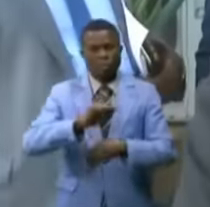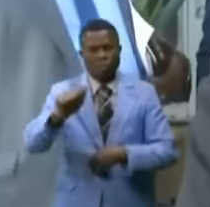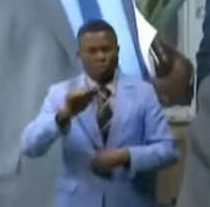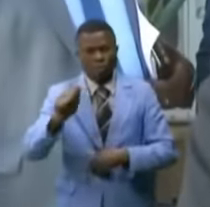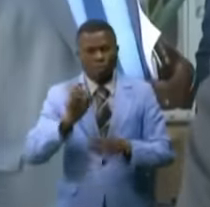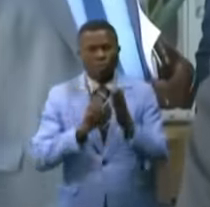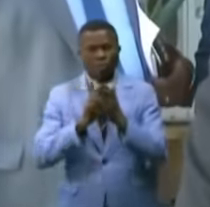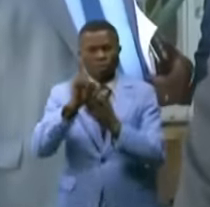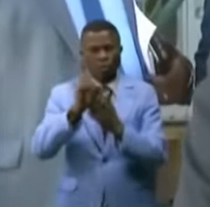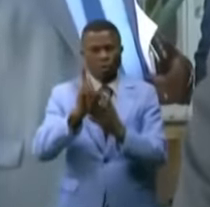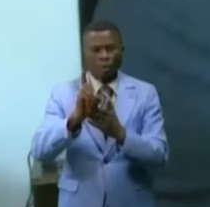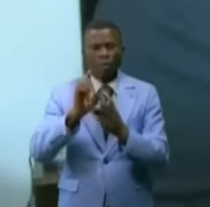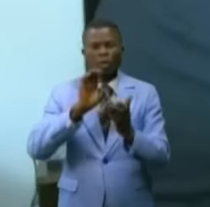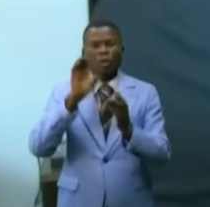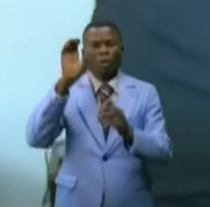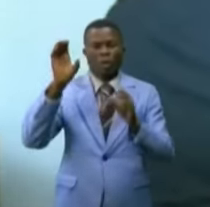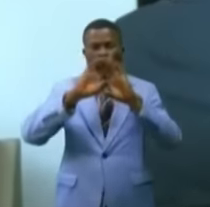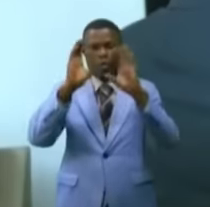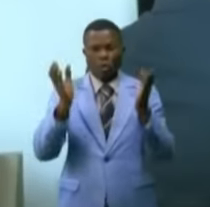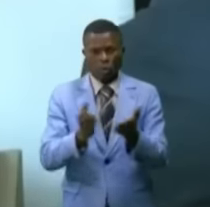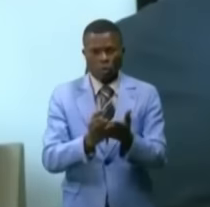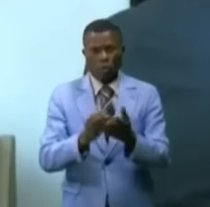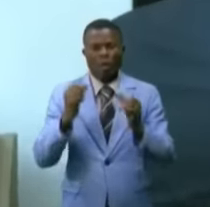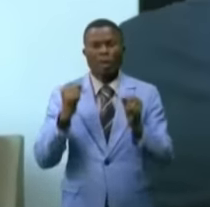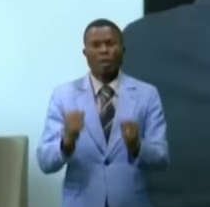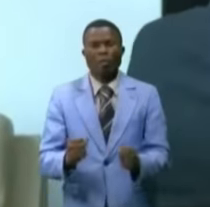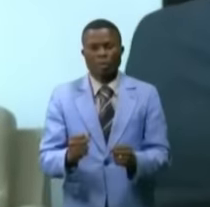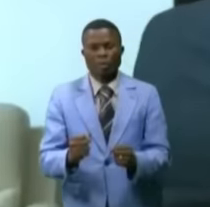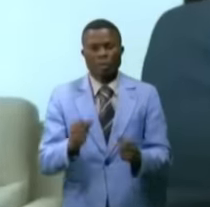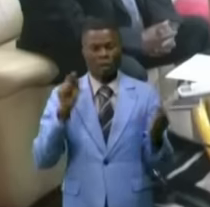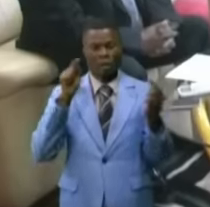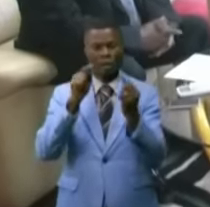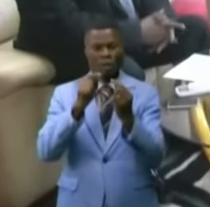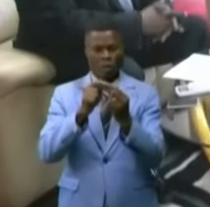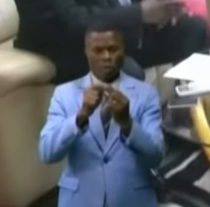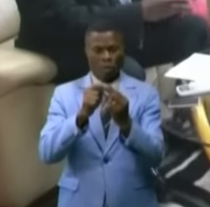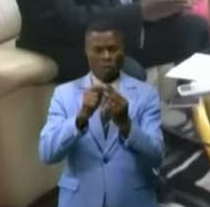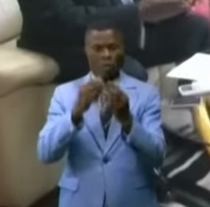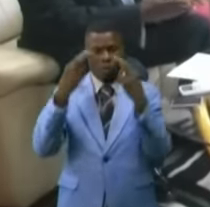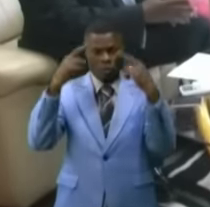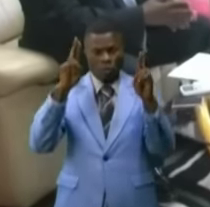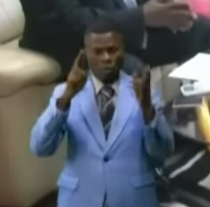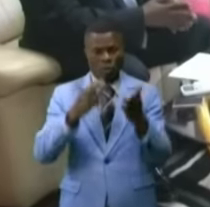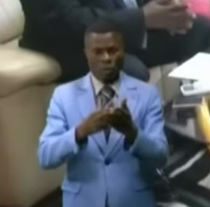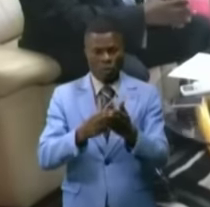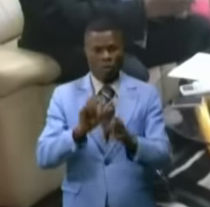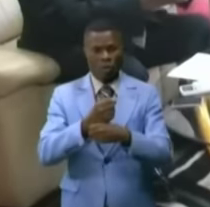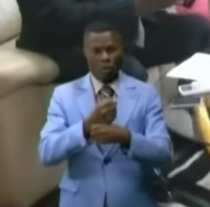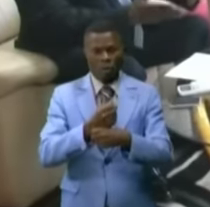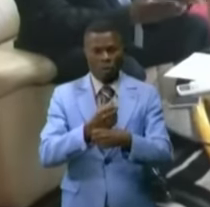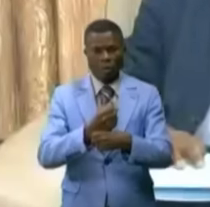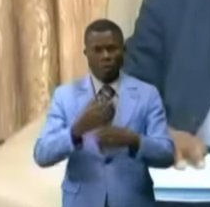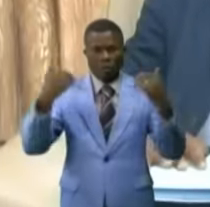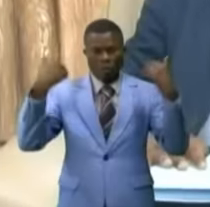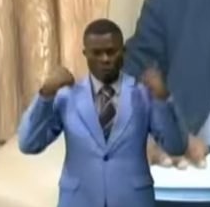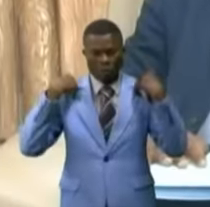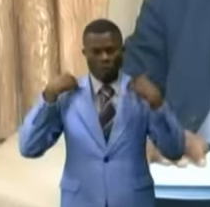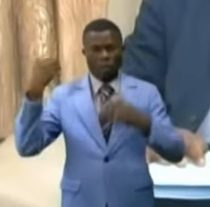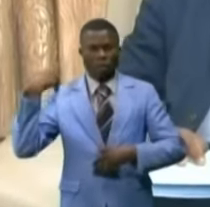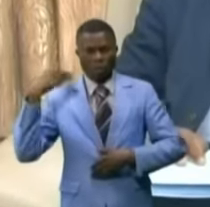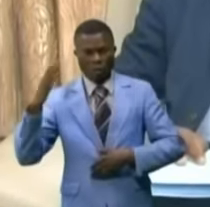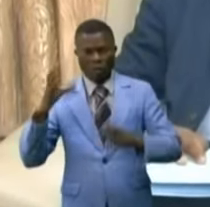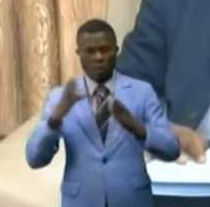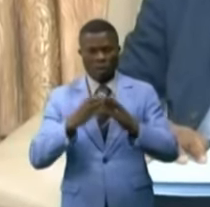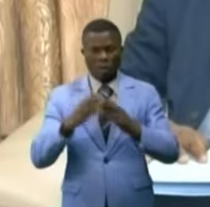relèvement communautaire et à la stabilisation. Pour atteindre l'objectif de PDDRCS, la restauration de l'autorité de l'État avec